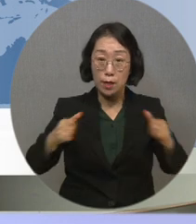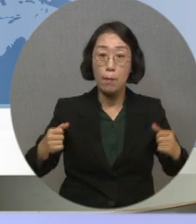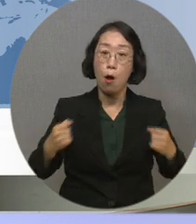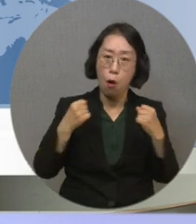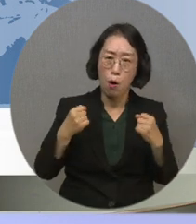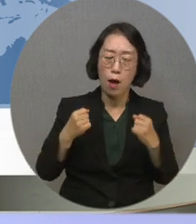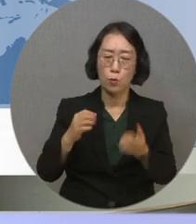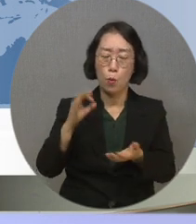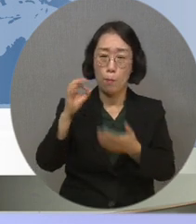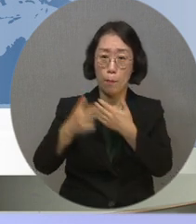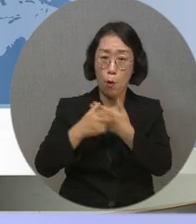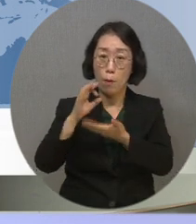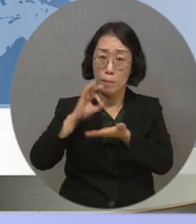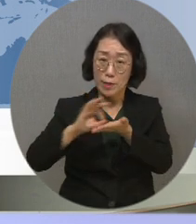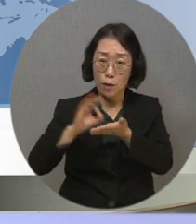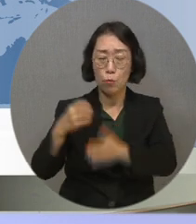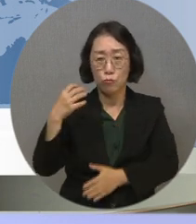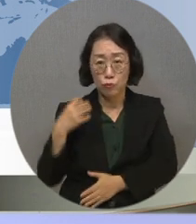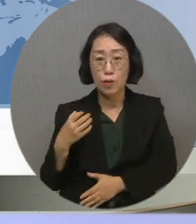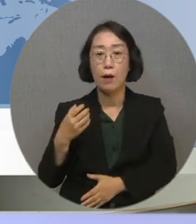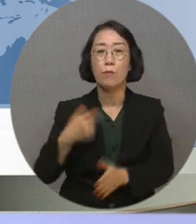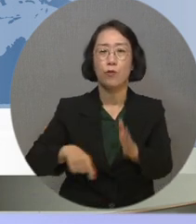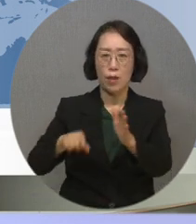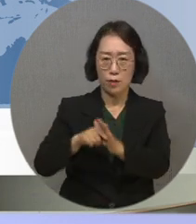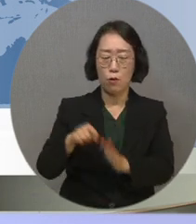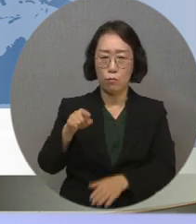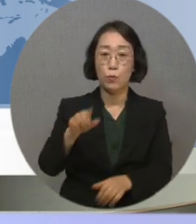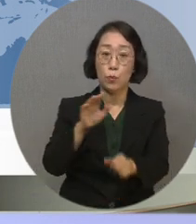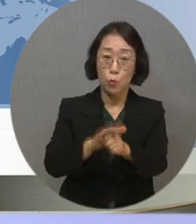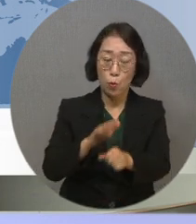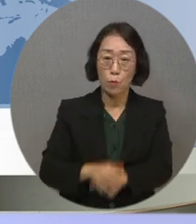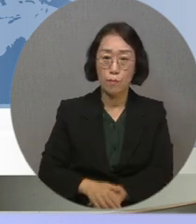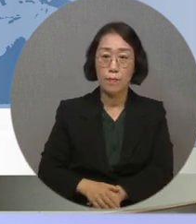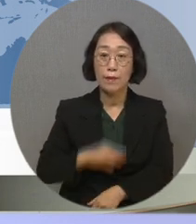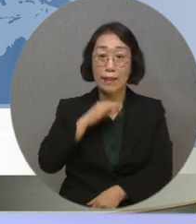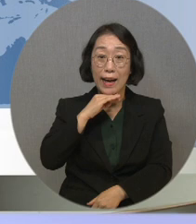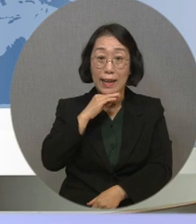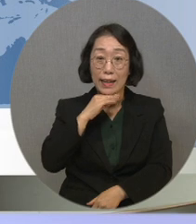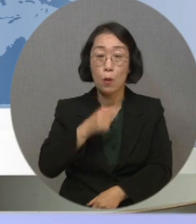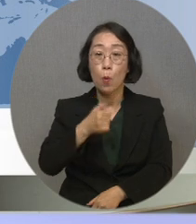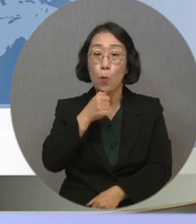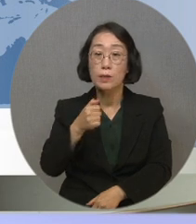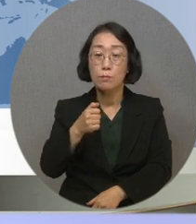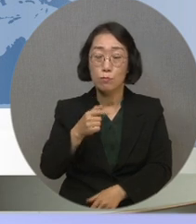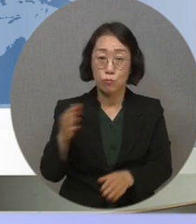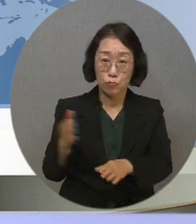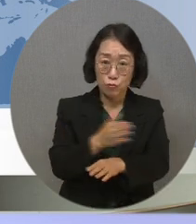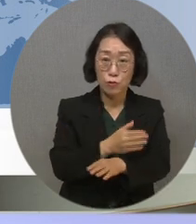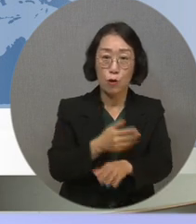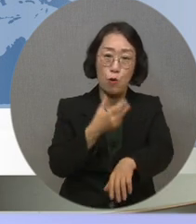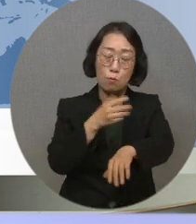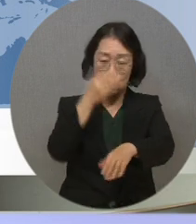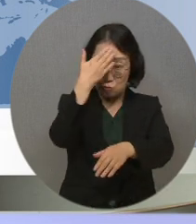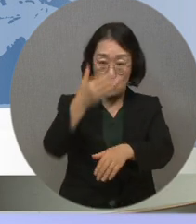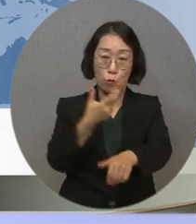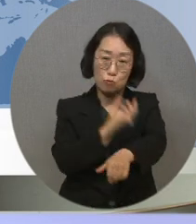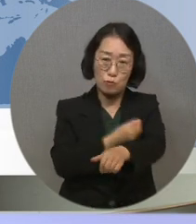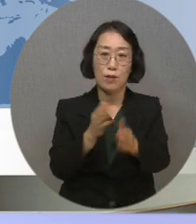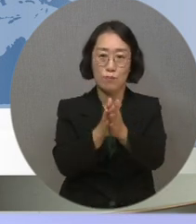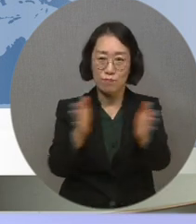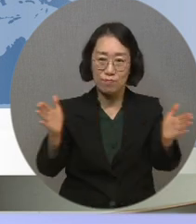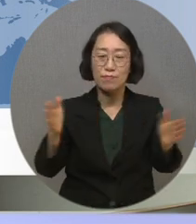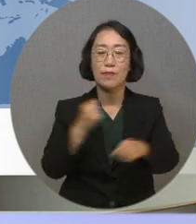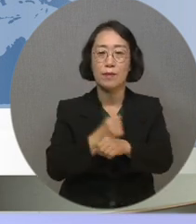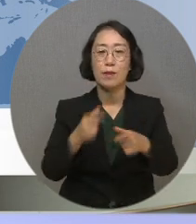의료비 부담 완화를 위해 무료 독감 예방접종 대상 연령을 50세 이상으로 확대했습니다. 정유정 기자가 전합니다.